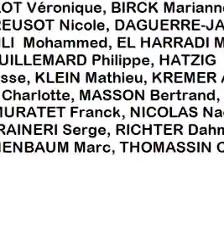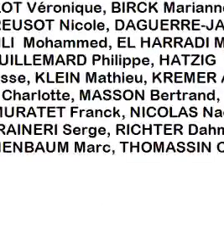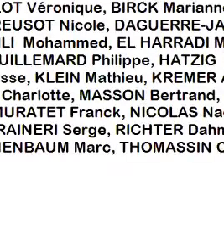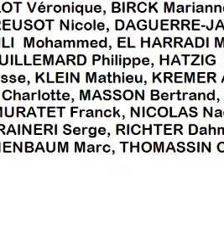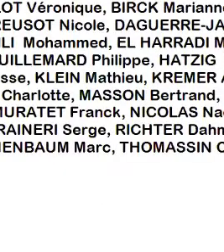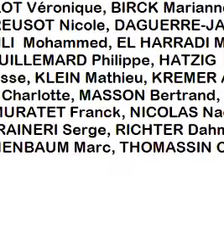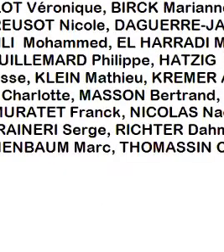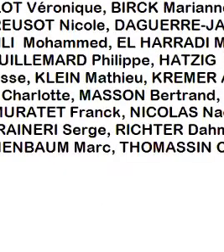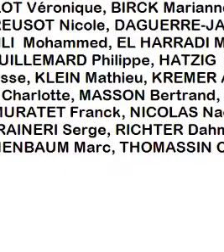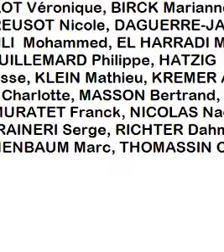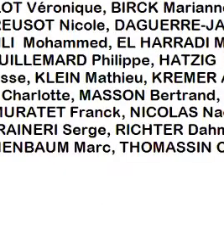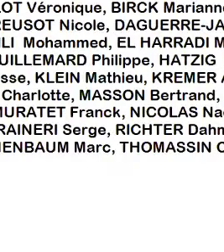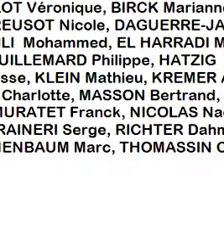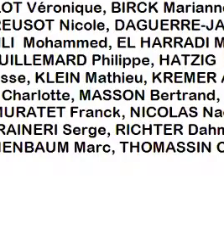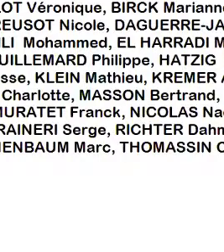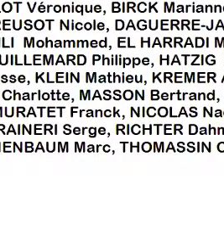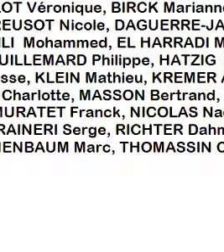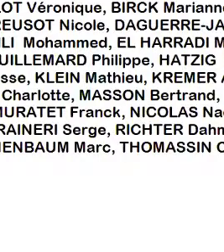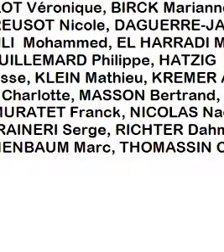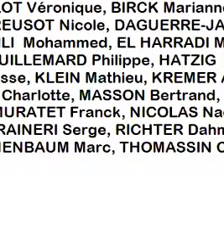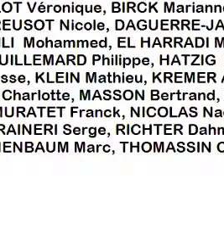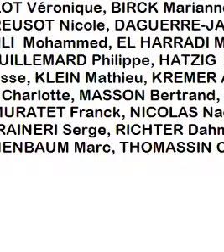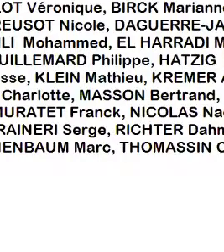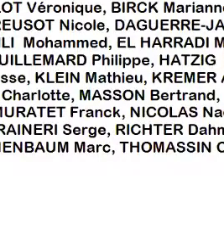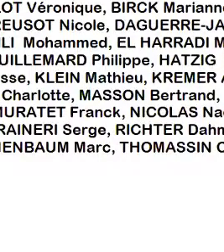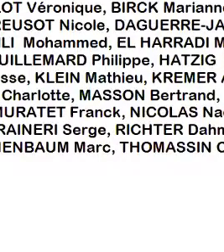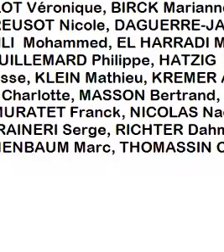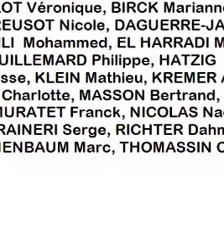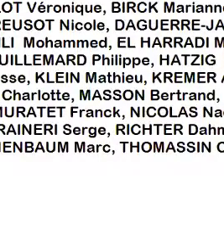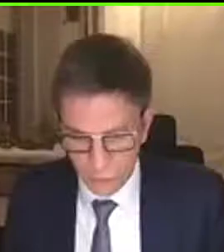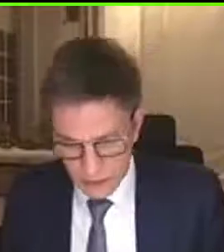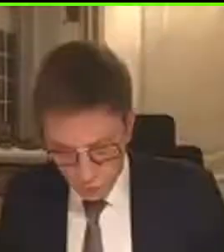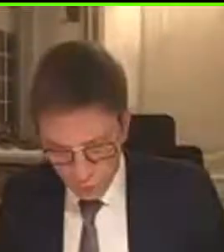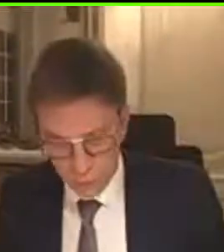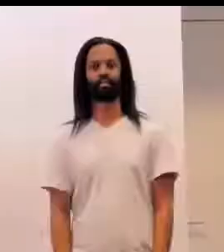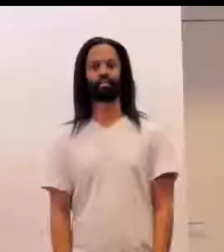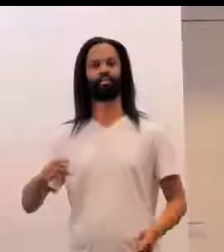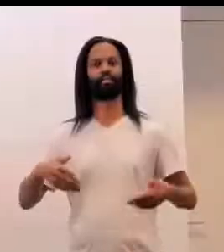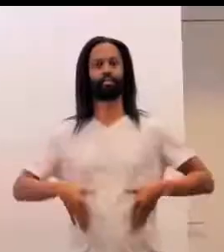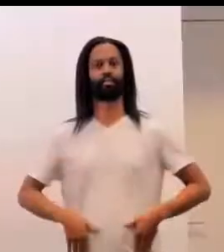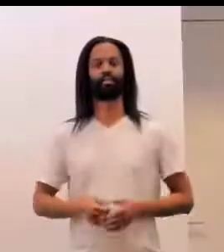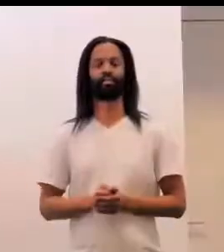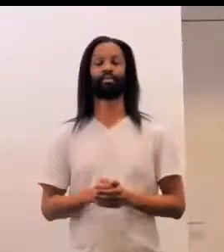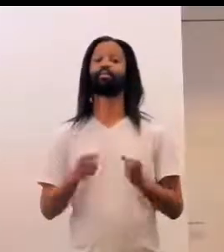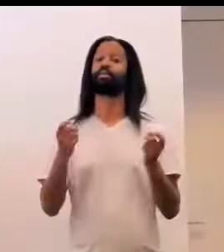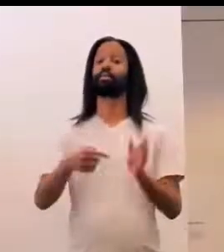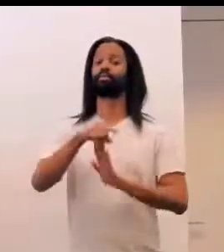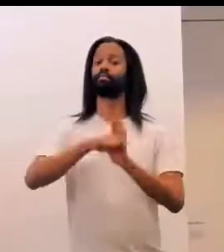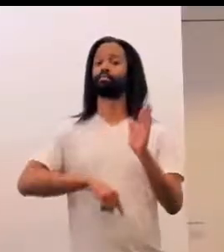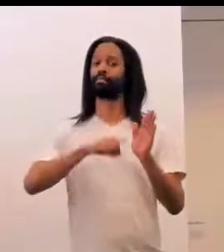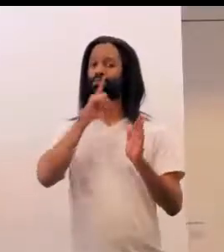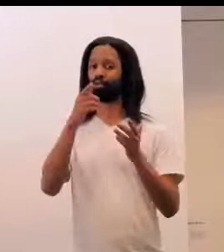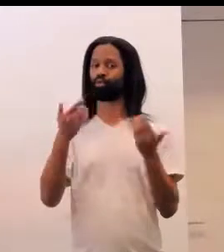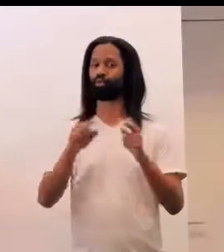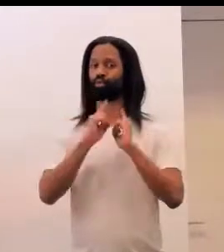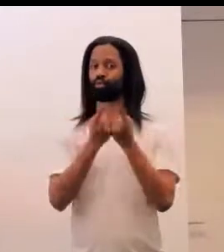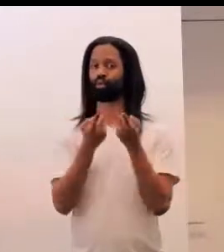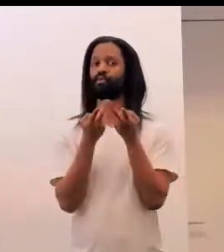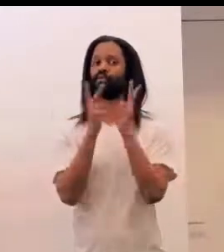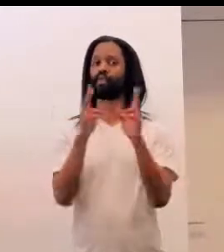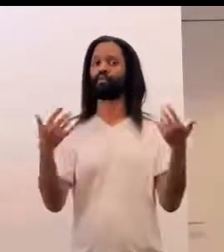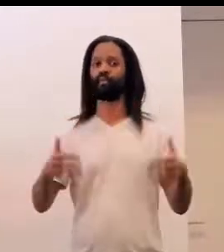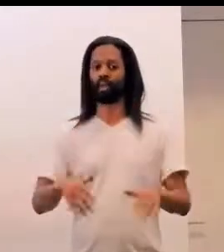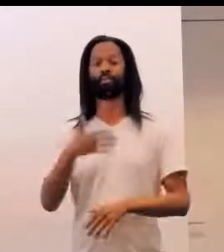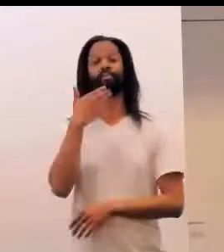Unanimité donc avec une abstention de Arnaud Bernez. Voilà, mes chers collègues, nous arrivons au terme de l'ordre du jour de notre conseil municipal. Je vous remercie d'y avoir